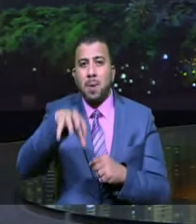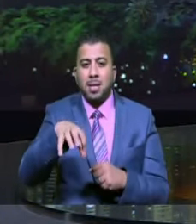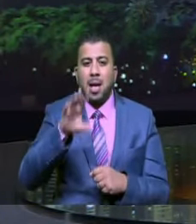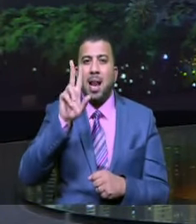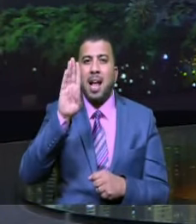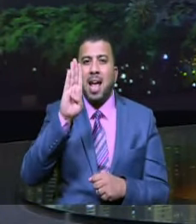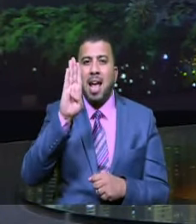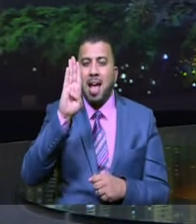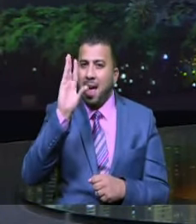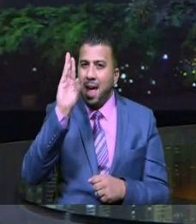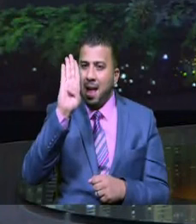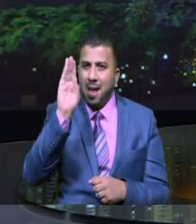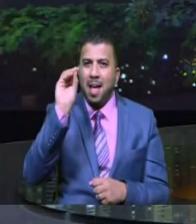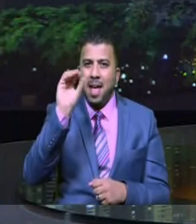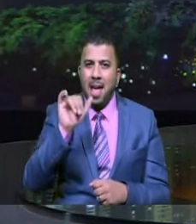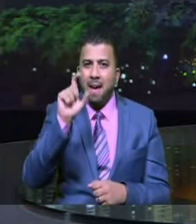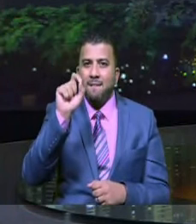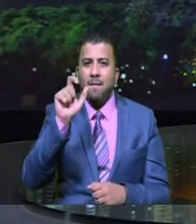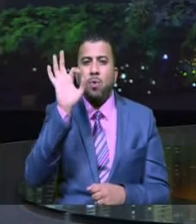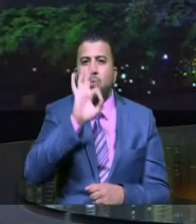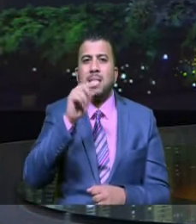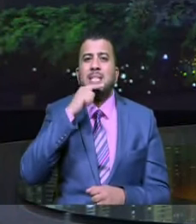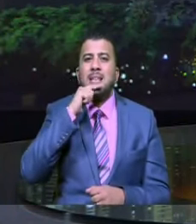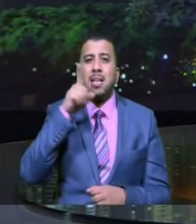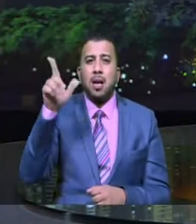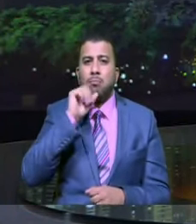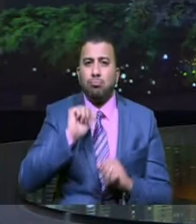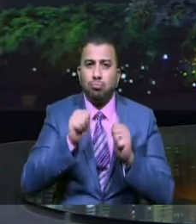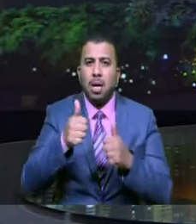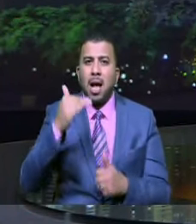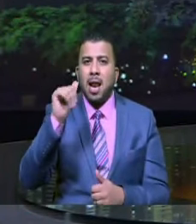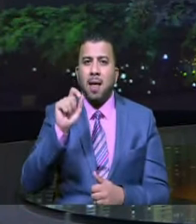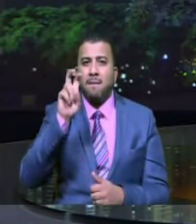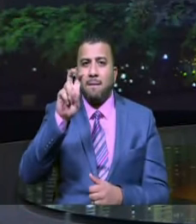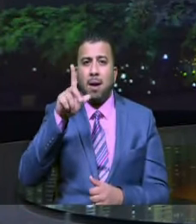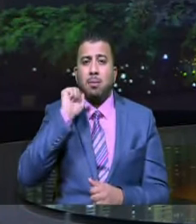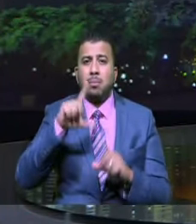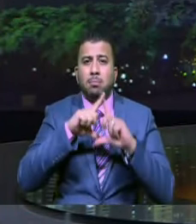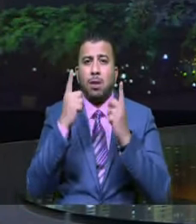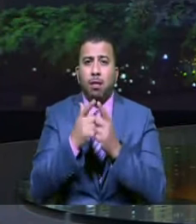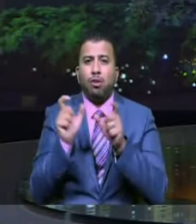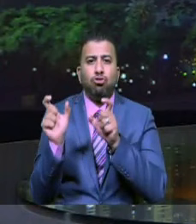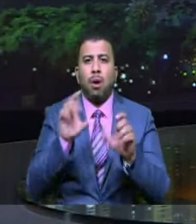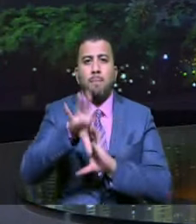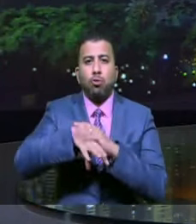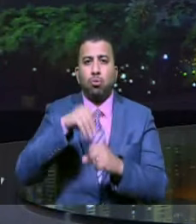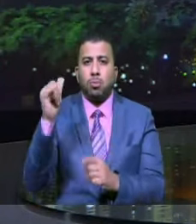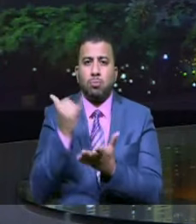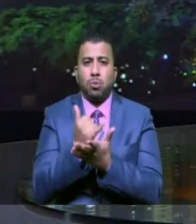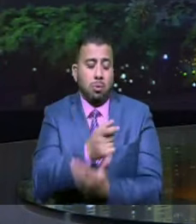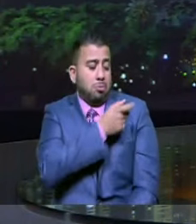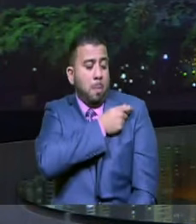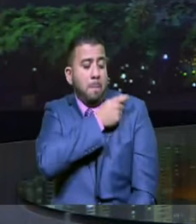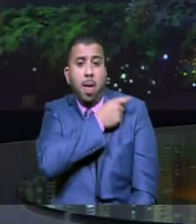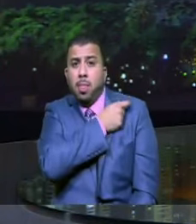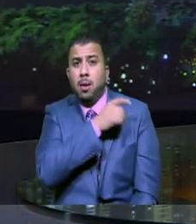بالبطا التابعه لمدينه الذيد بحضور العميد خليفه المري رئيس اللجنه المكلفه بالاشراف على المشروع وعدد من كبار